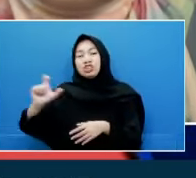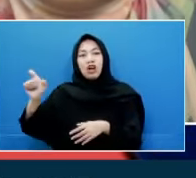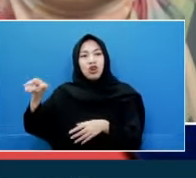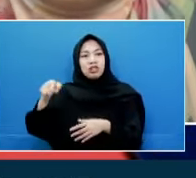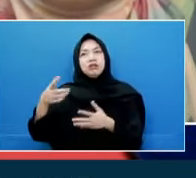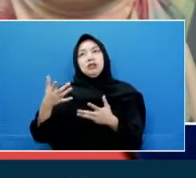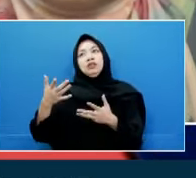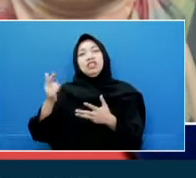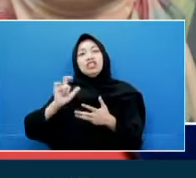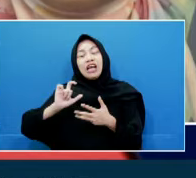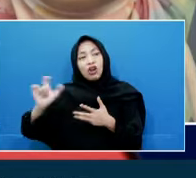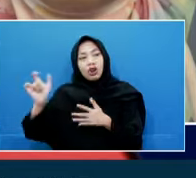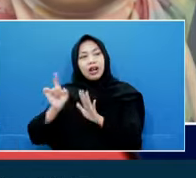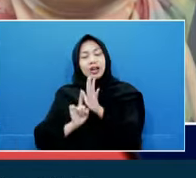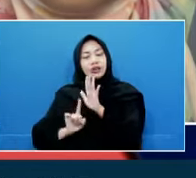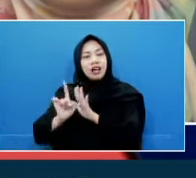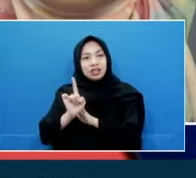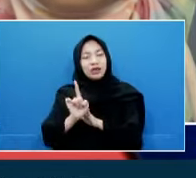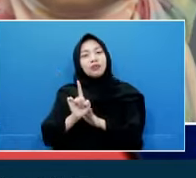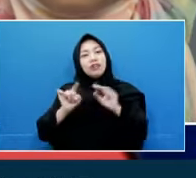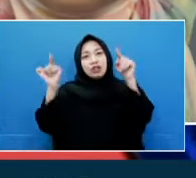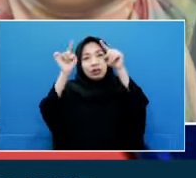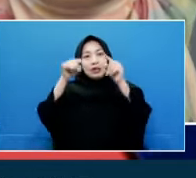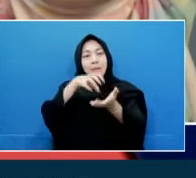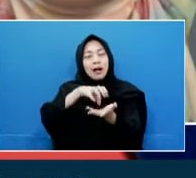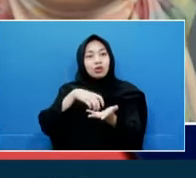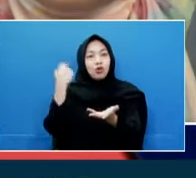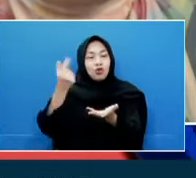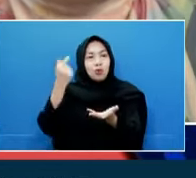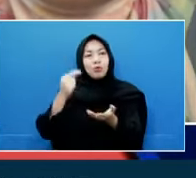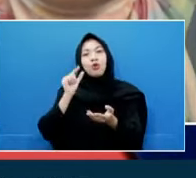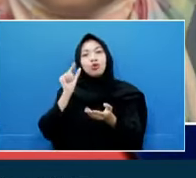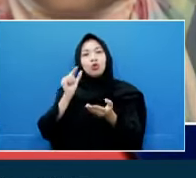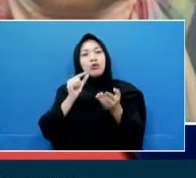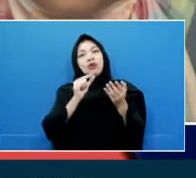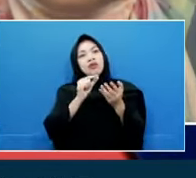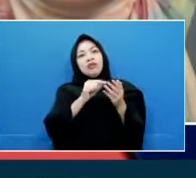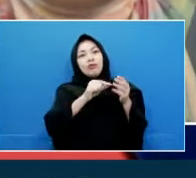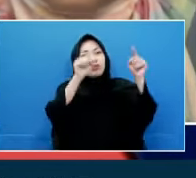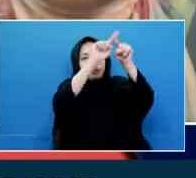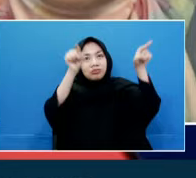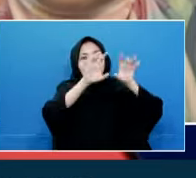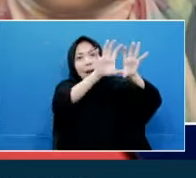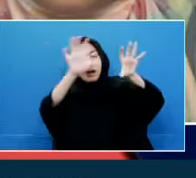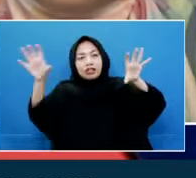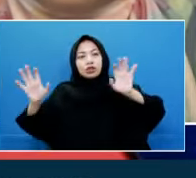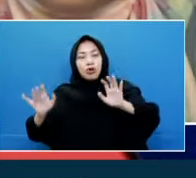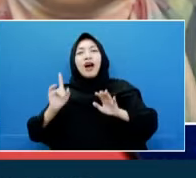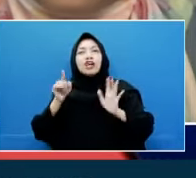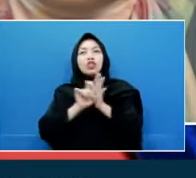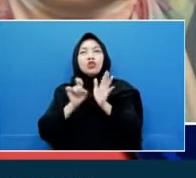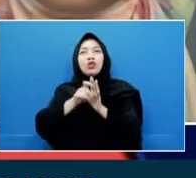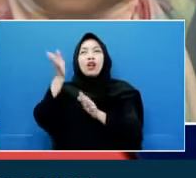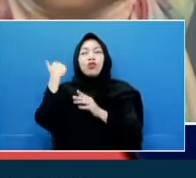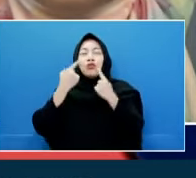kemudian cenderung menempatkan ruang publik Ya hanya gaduh saja dengan alat peraga kampanye seperti kemarin kan ada ya yang lagi